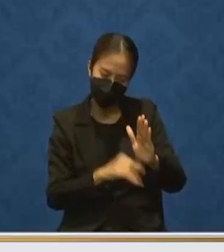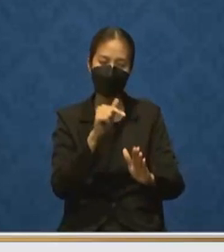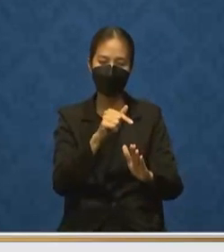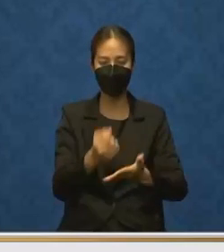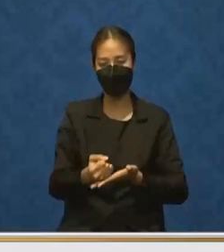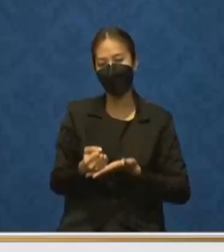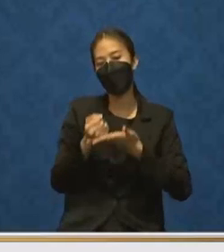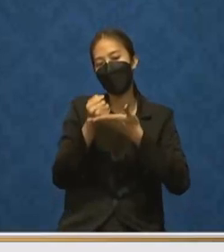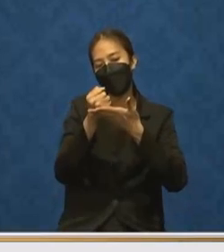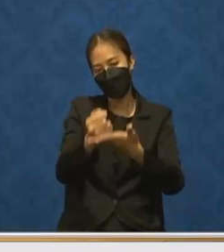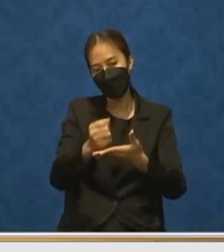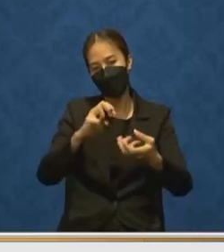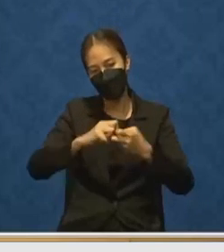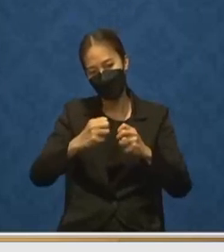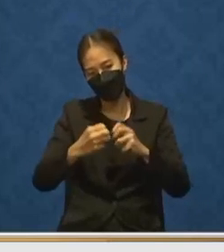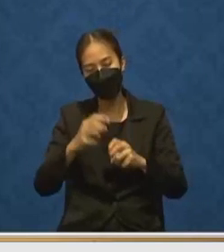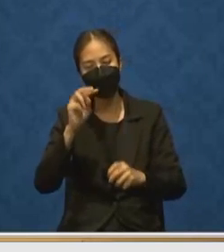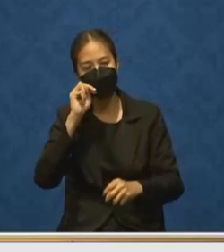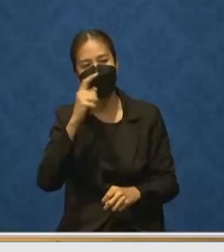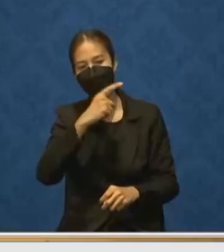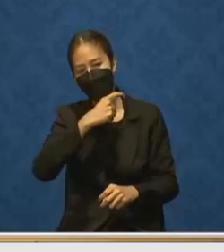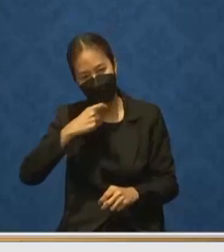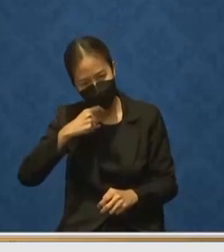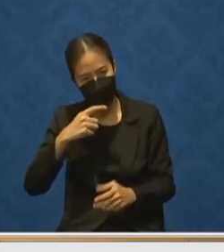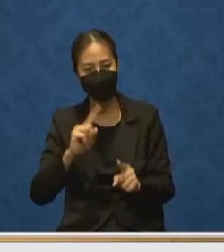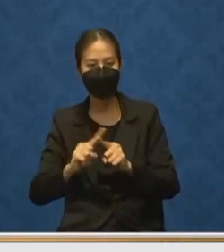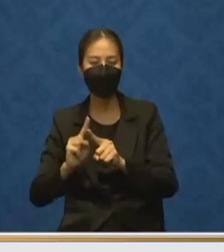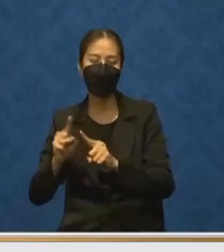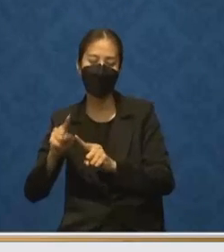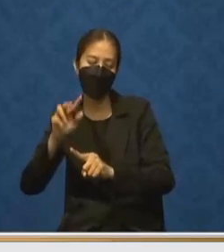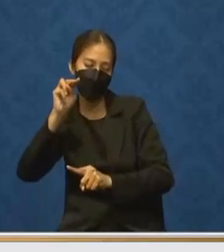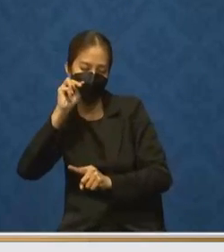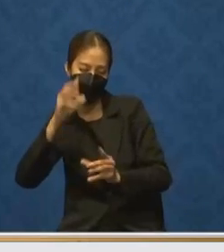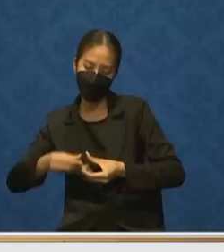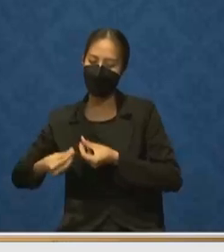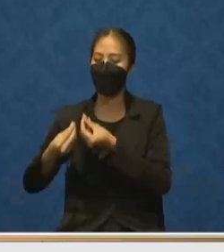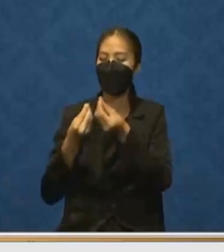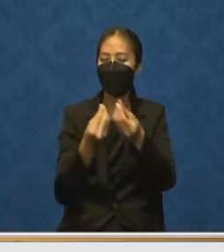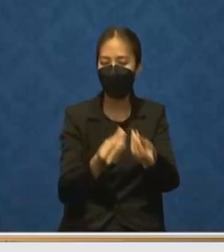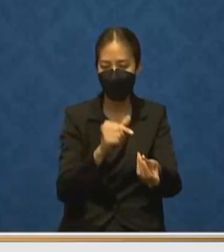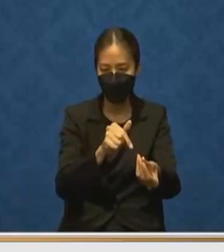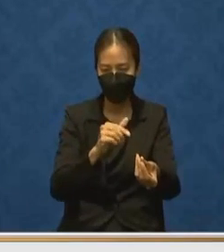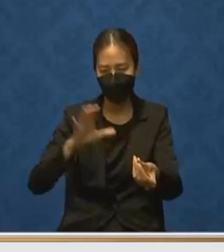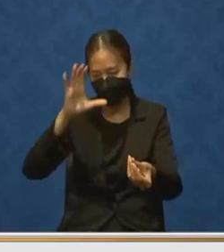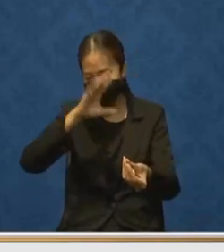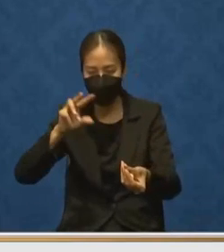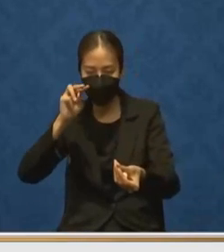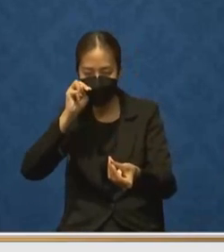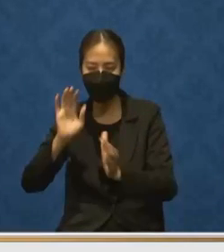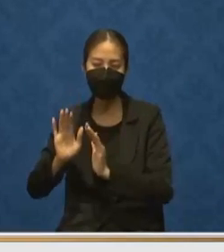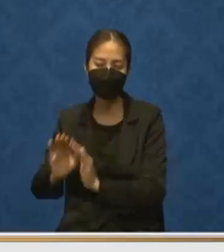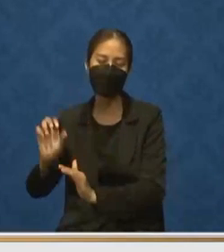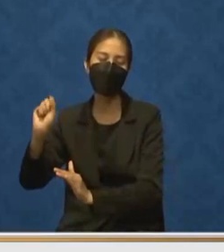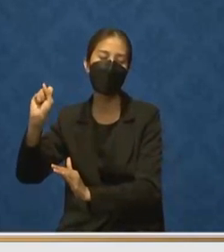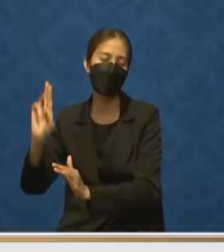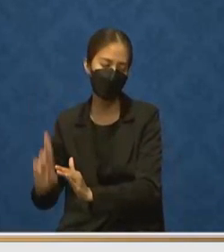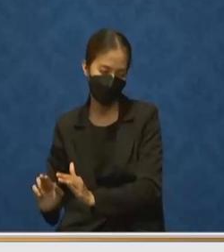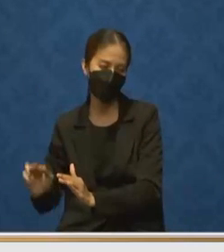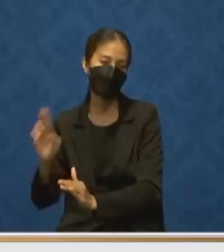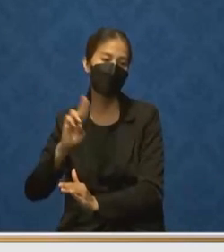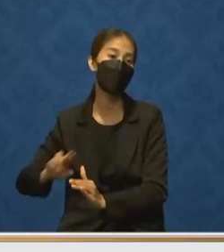ลือและแก้ปัญหาภัยแล้งโดยการจัดการน้ำอุปโภคบริโภคผ่านการจัดหาแหล่งน้ำสำรองเพื่อระบบประปา